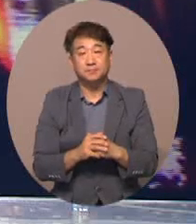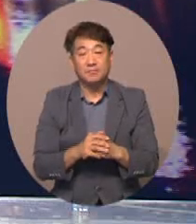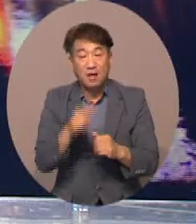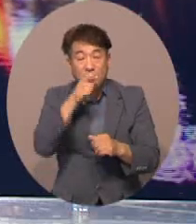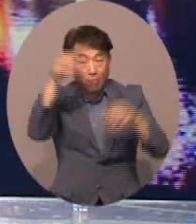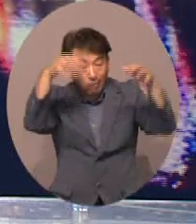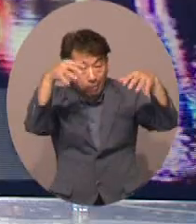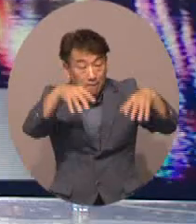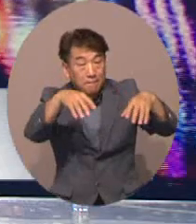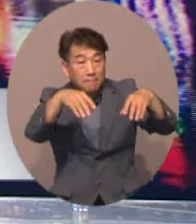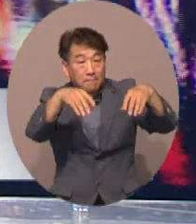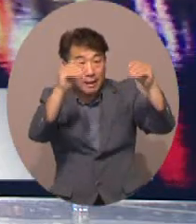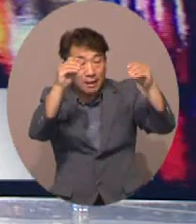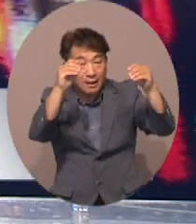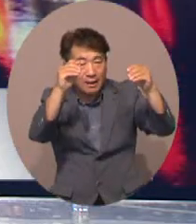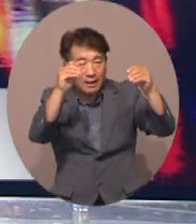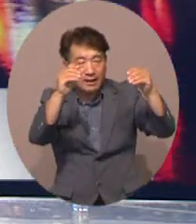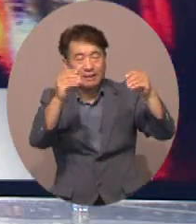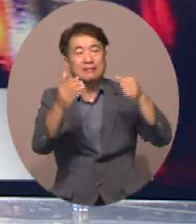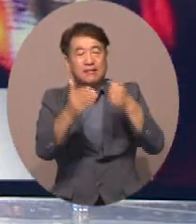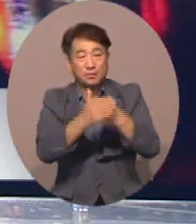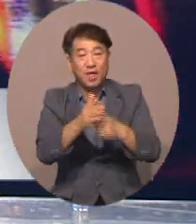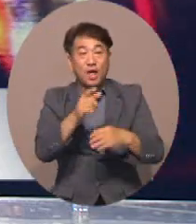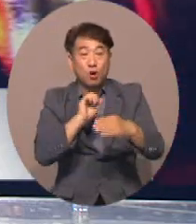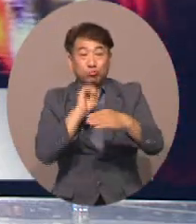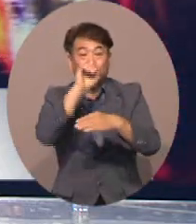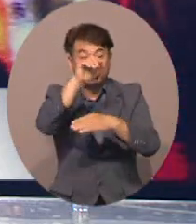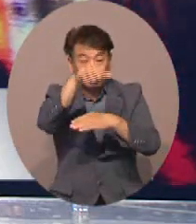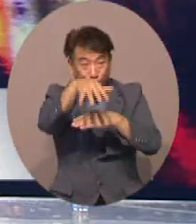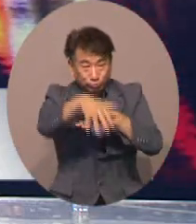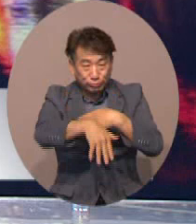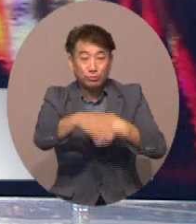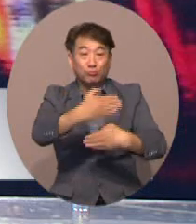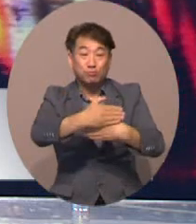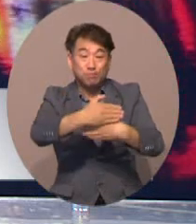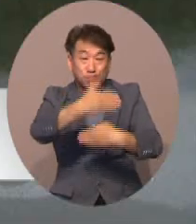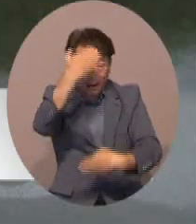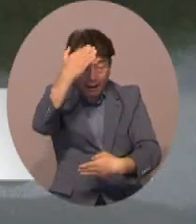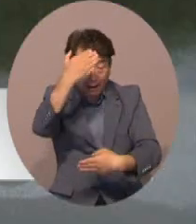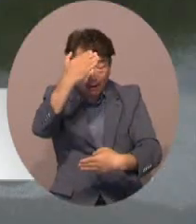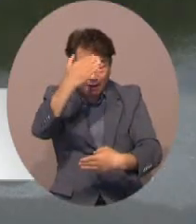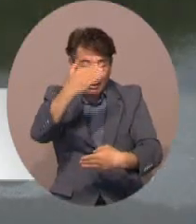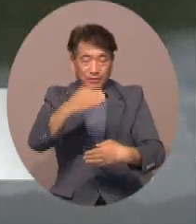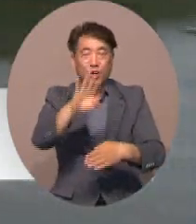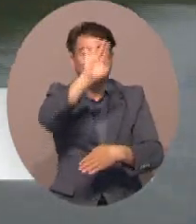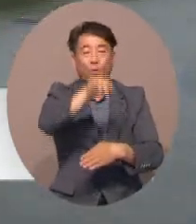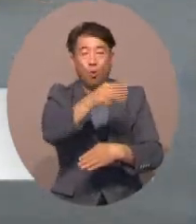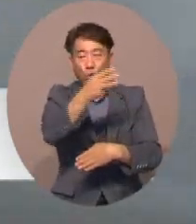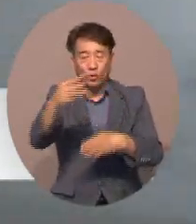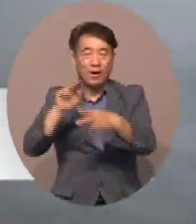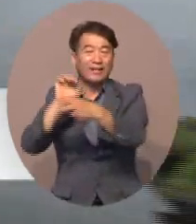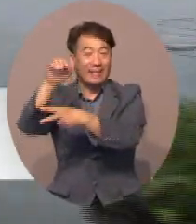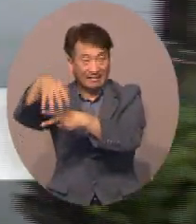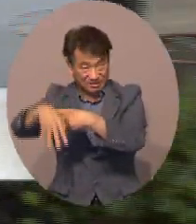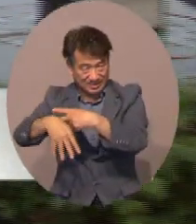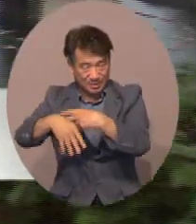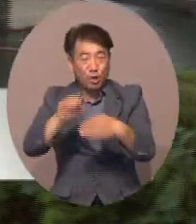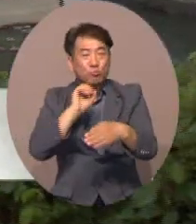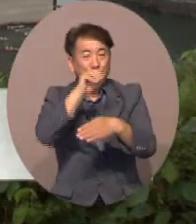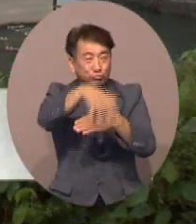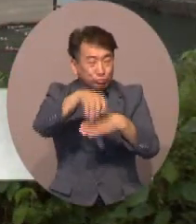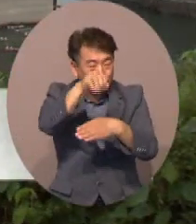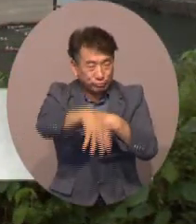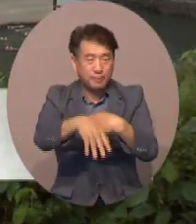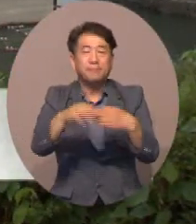장마비가 속강 상태를 보이면서 수문을 열어 댐수위 조절에 나섰던 보령 댐과 대청댐의 방류를